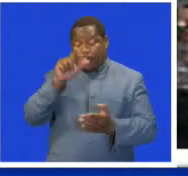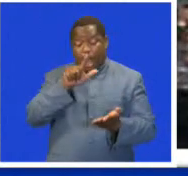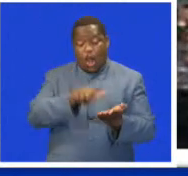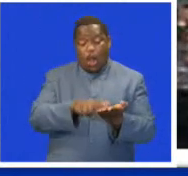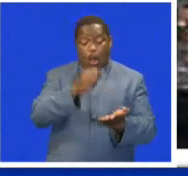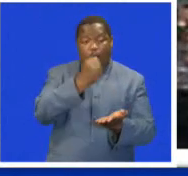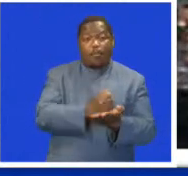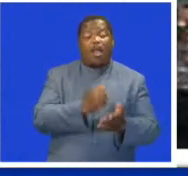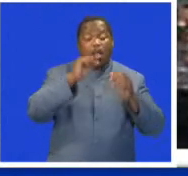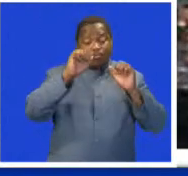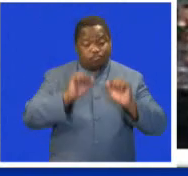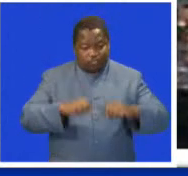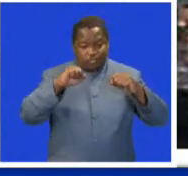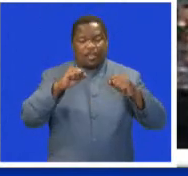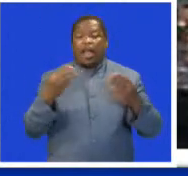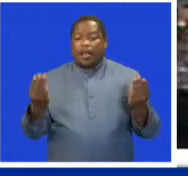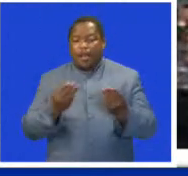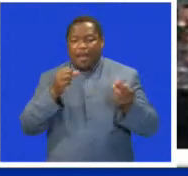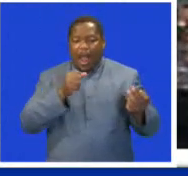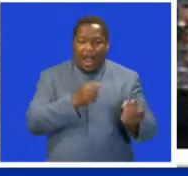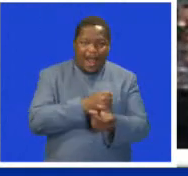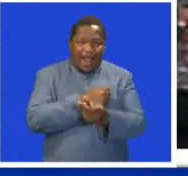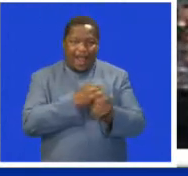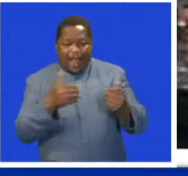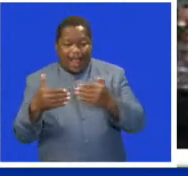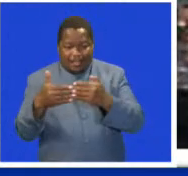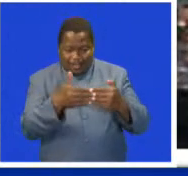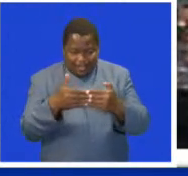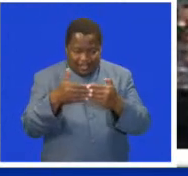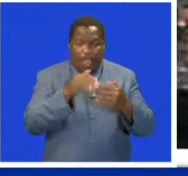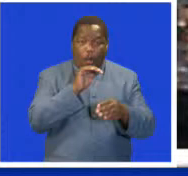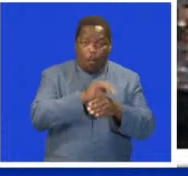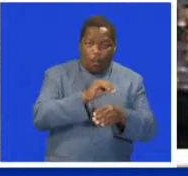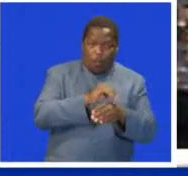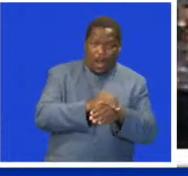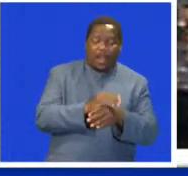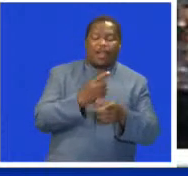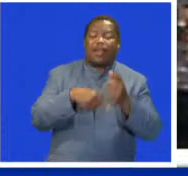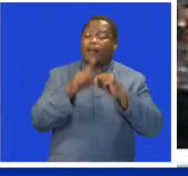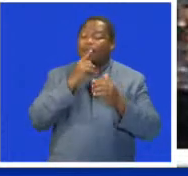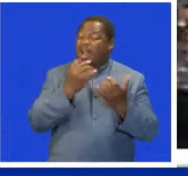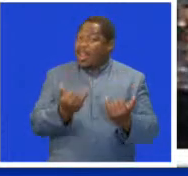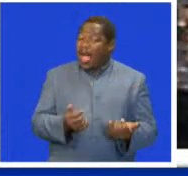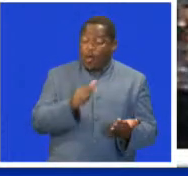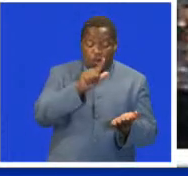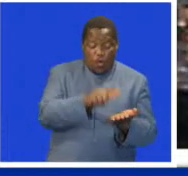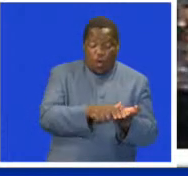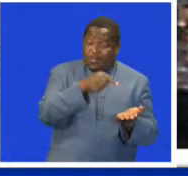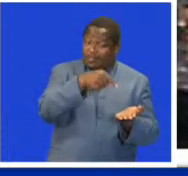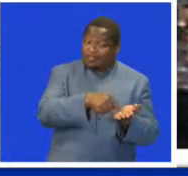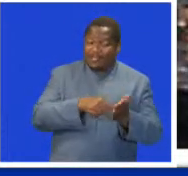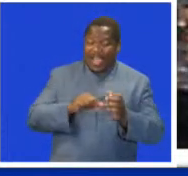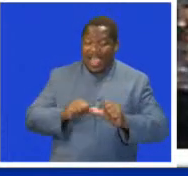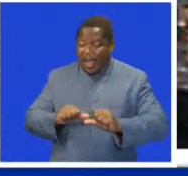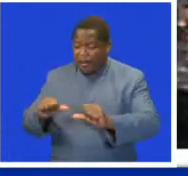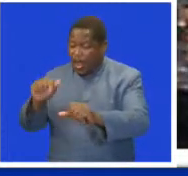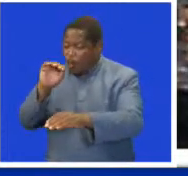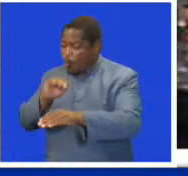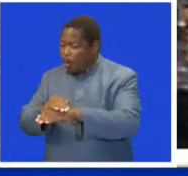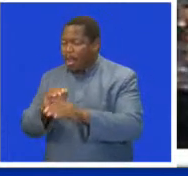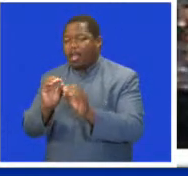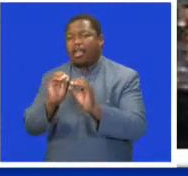kepha lo mthetho usengakacali kusebenza Dlamini uthi lokhu kubangelwa ukuthi kusede imigomo lengamela lokusebenza kwalomthetho ema